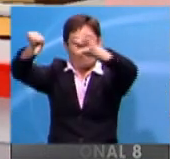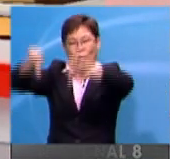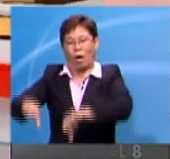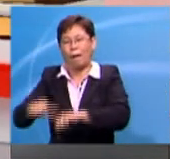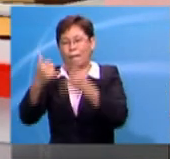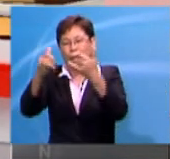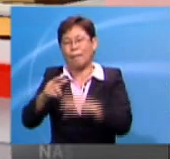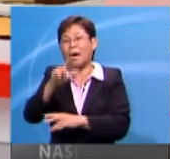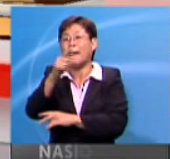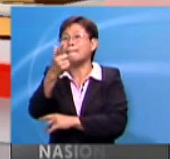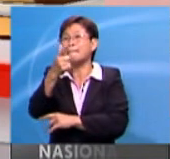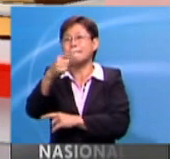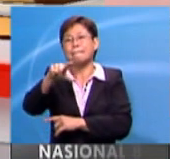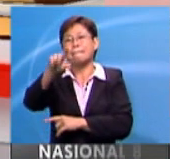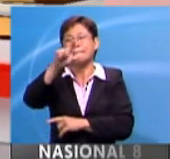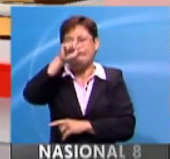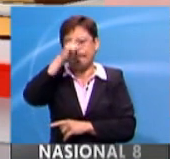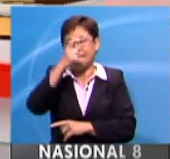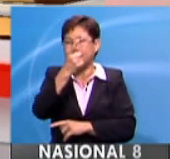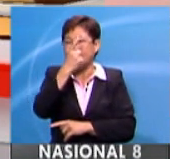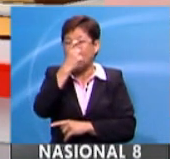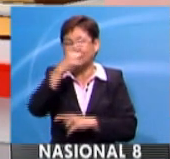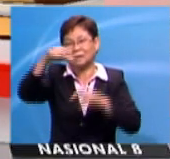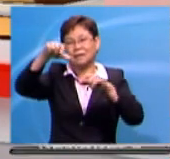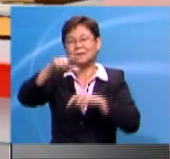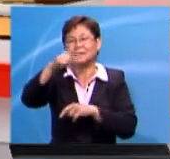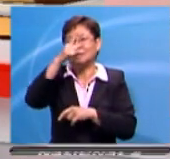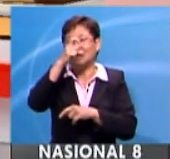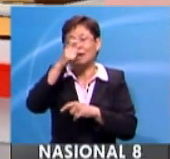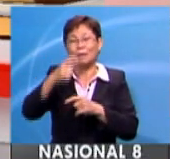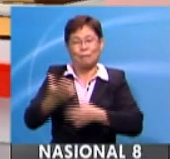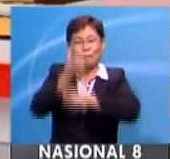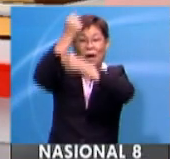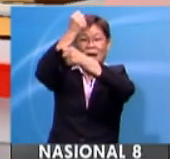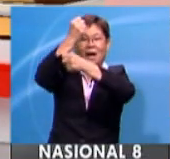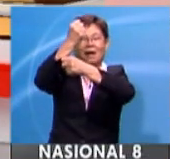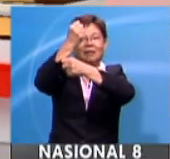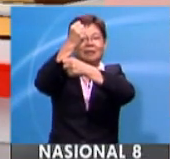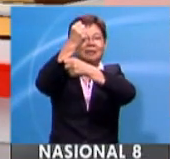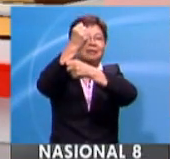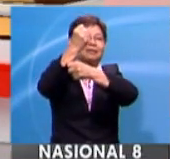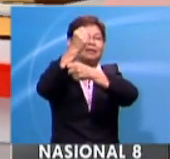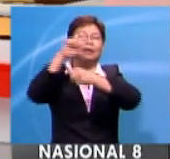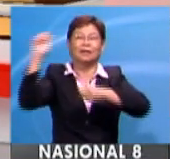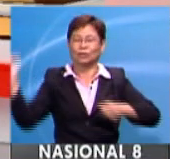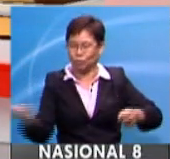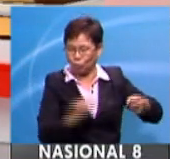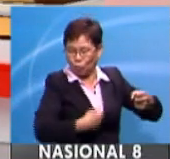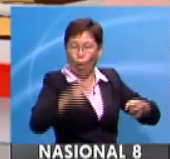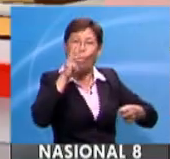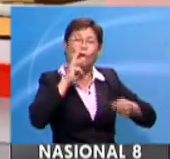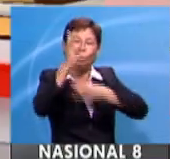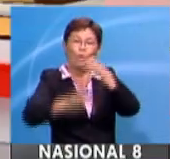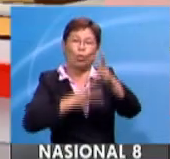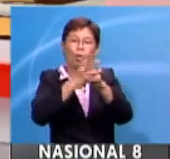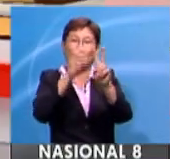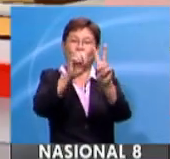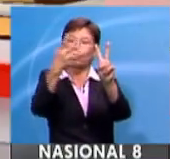lweli untuk melabukkan tirai musim 2014 dengan bergaya menjuarai kejananas wanita dunia